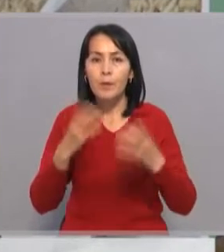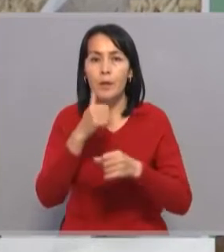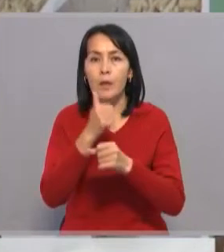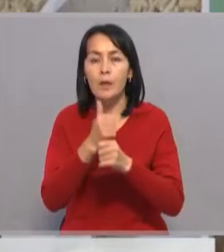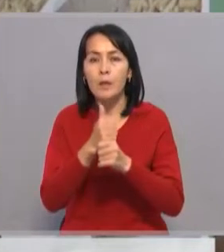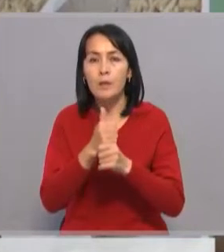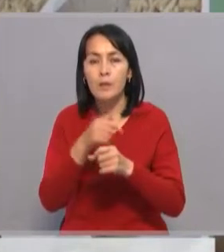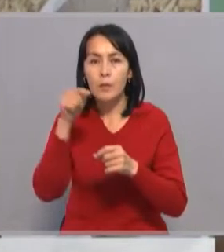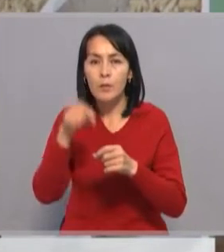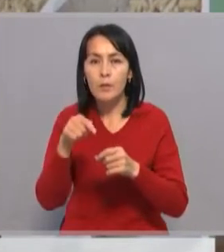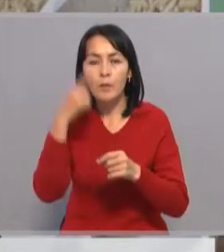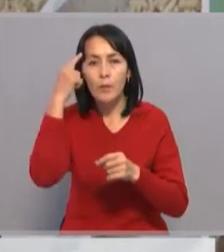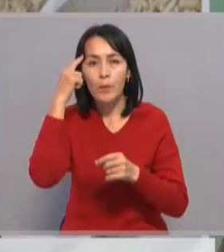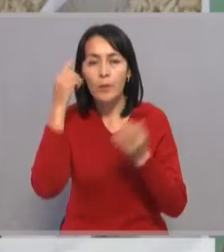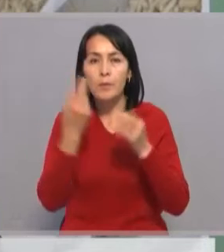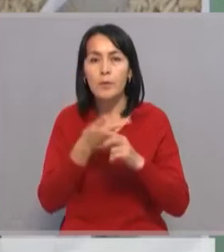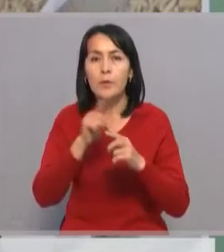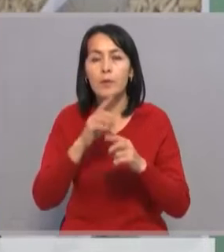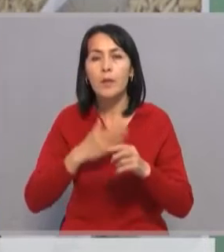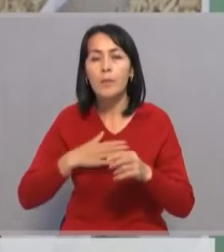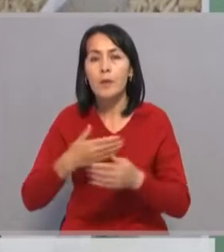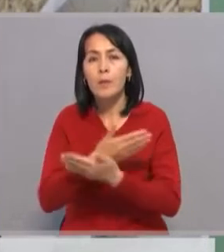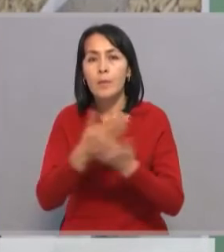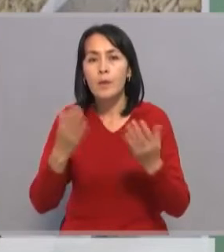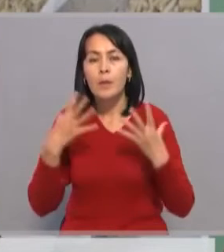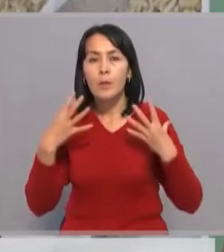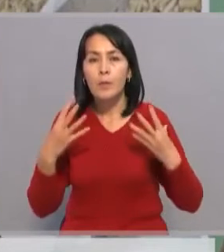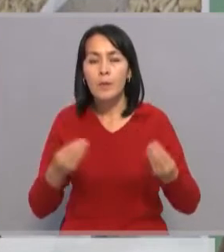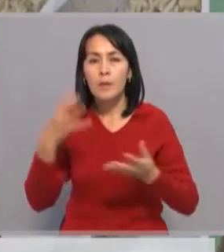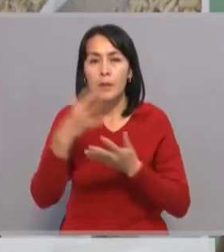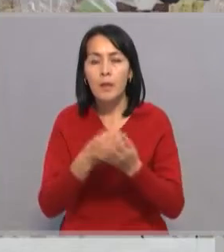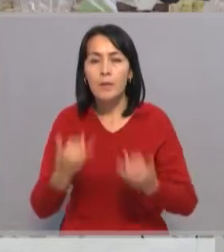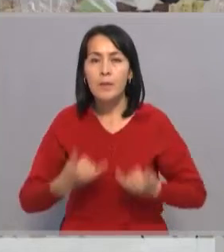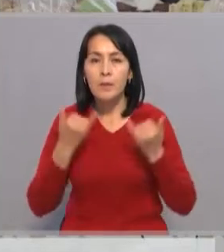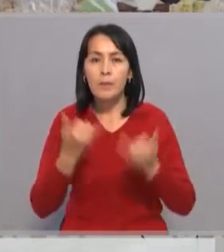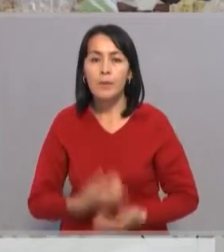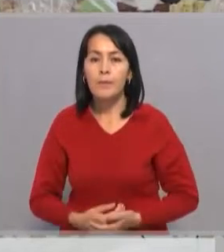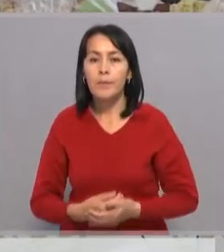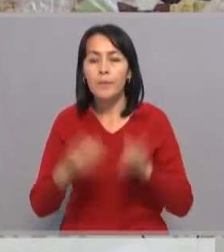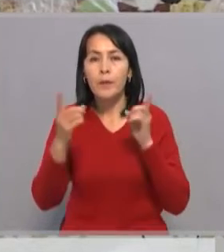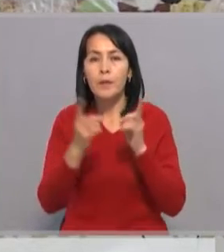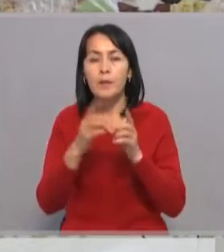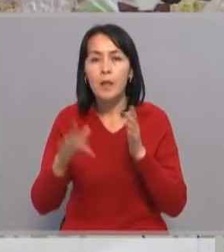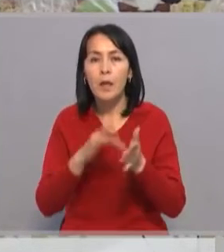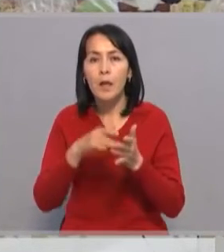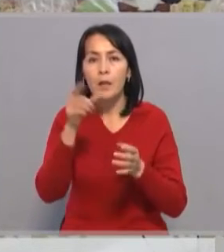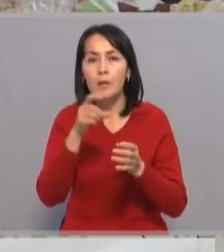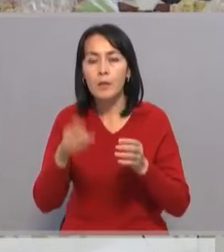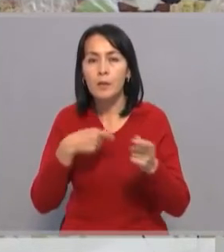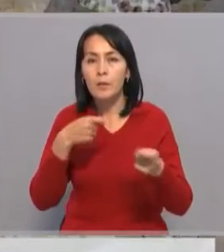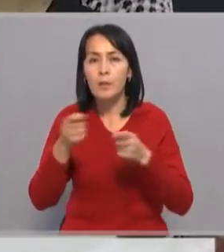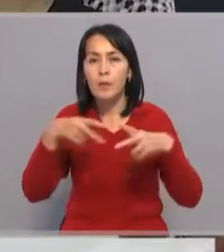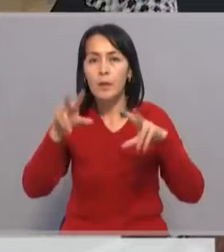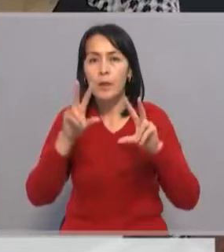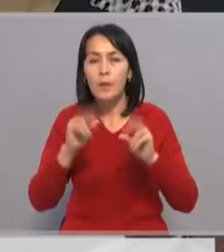негізгі қайнар көзі осы деп ойлаймын. Сондықтан мен баршаға мол денсаулық табыс тілегім келеді. Жиынға қала тұрғындары, басқарма